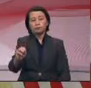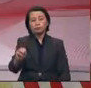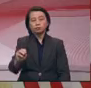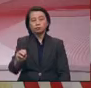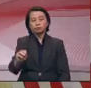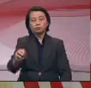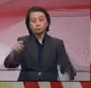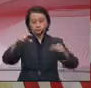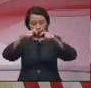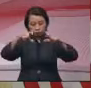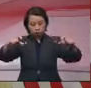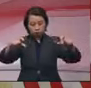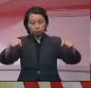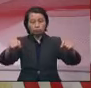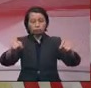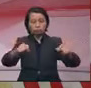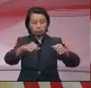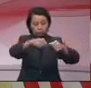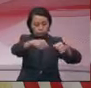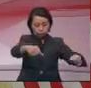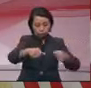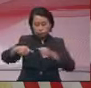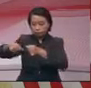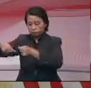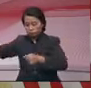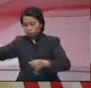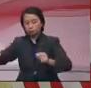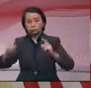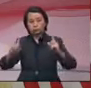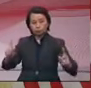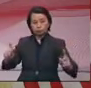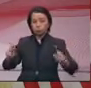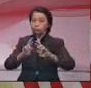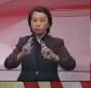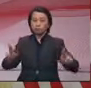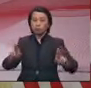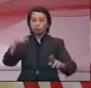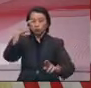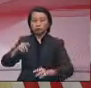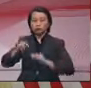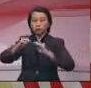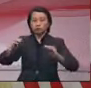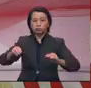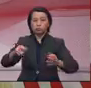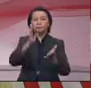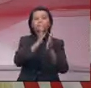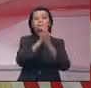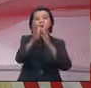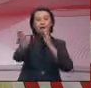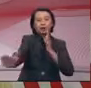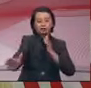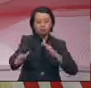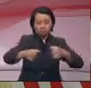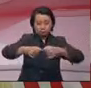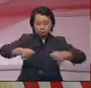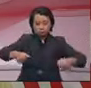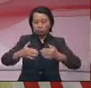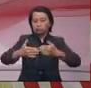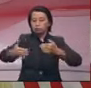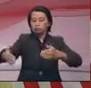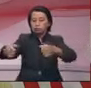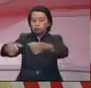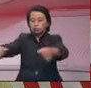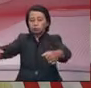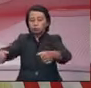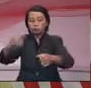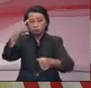Tanda penjarakan sosial 1 meter disediakan untuk murid-murid beratur bagi semua bilik khas